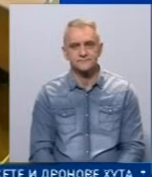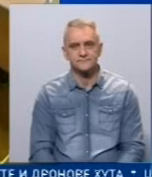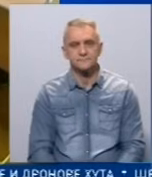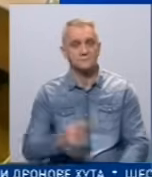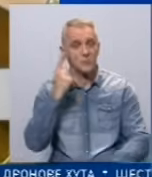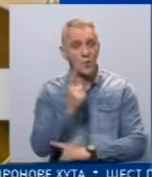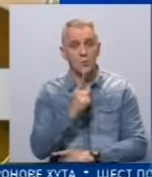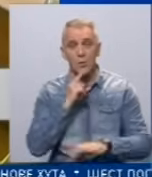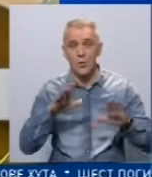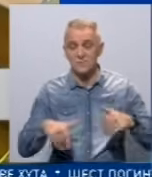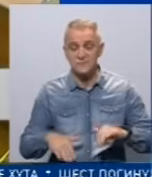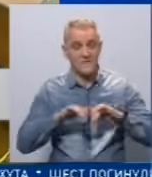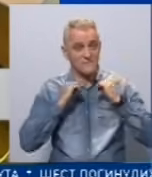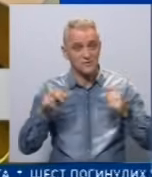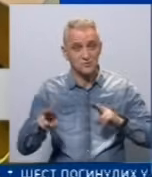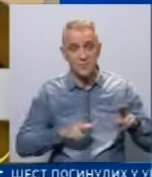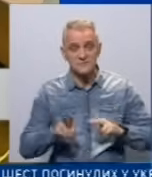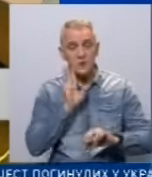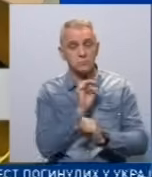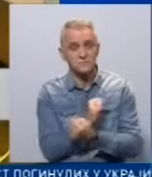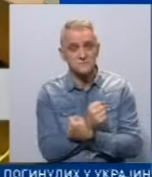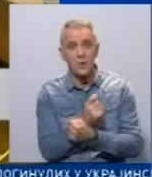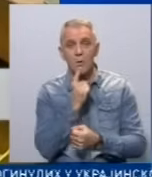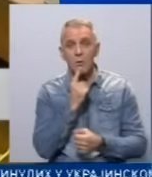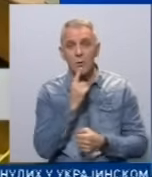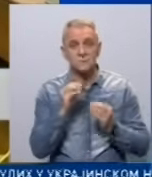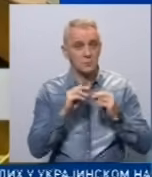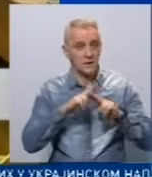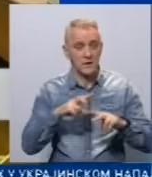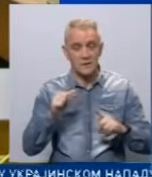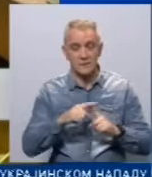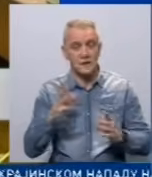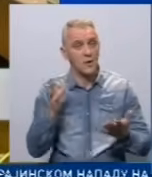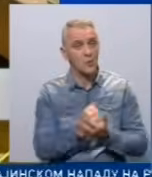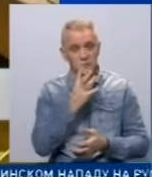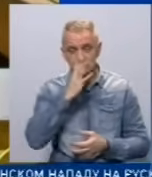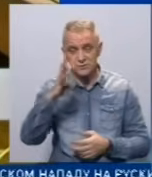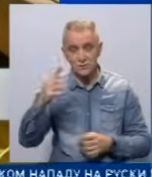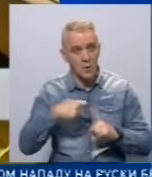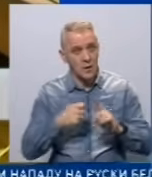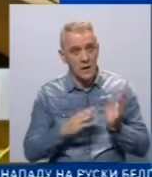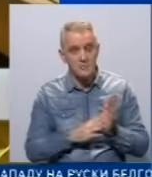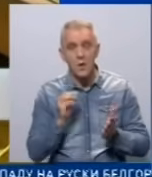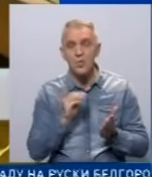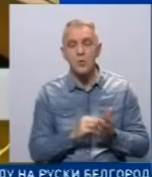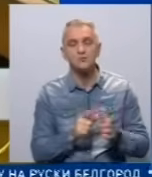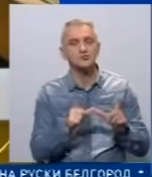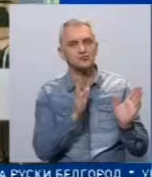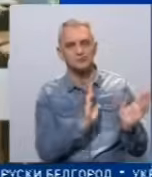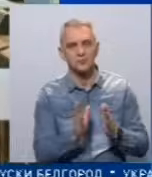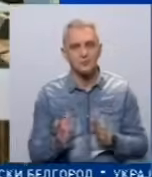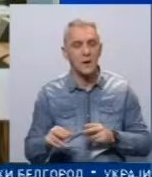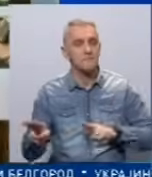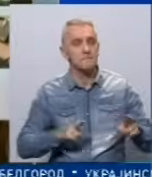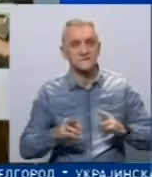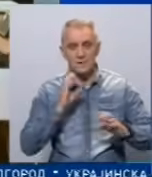Odluka koja je usvojena na Vijeću ministara BiH, a kojom će BHRT dobiti 4 milijuna maraka, još je u proceduri.